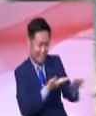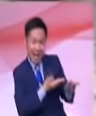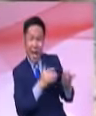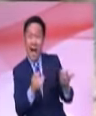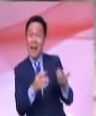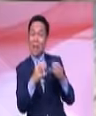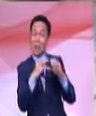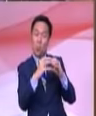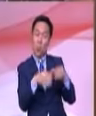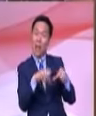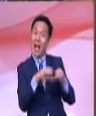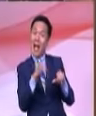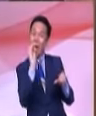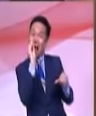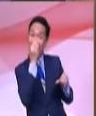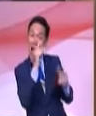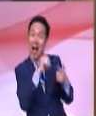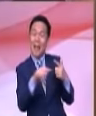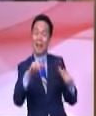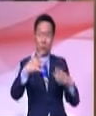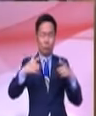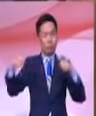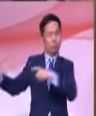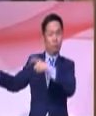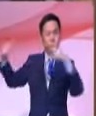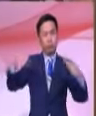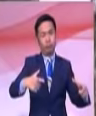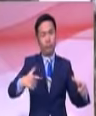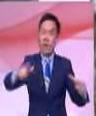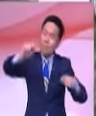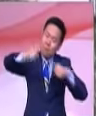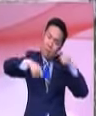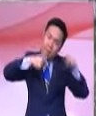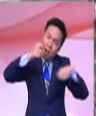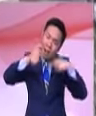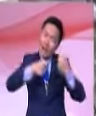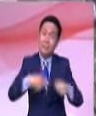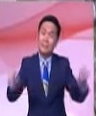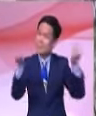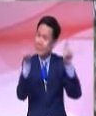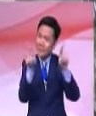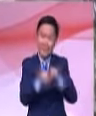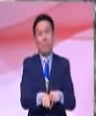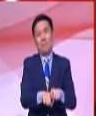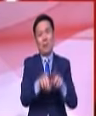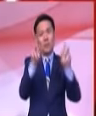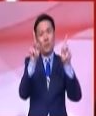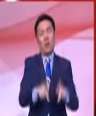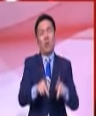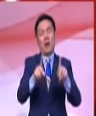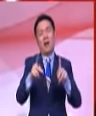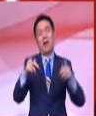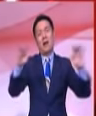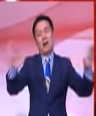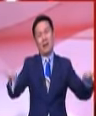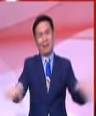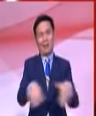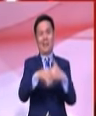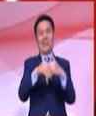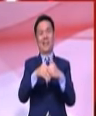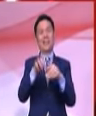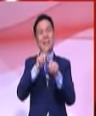bunga telur selain hidangan lauk pauk disediakan seperti kebiasaan di majlis perkahwinan. Setakat ini